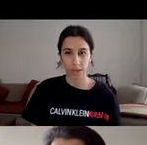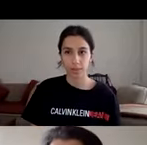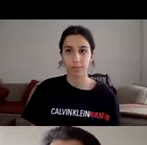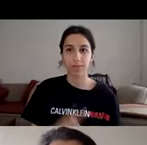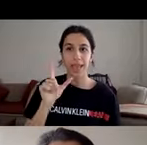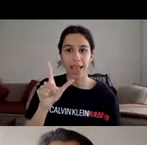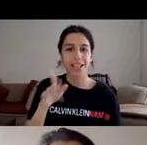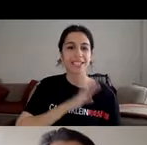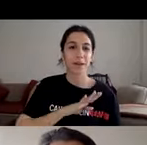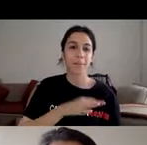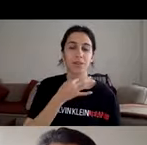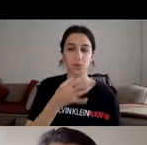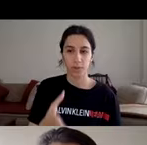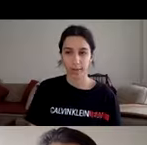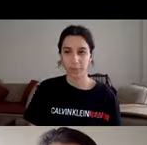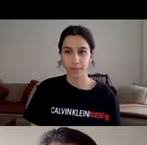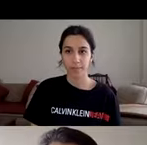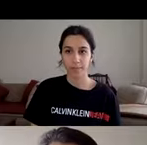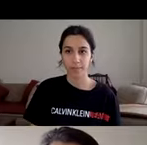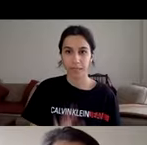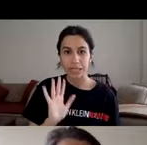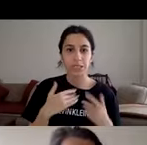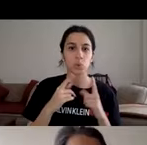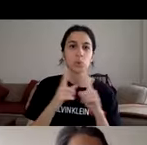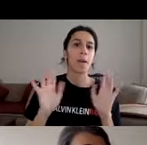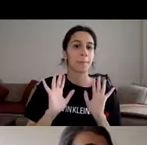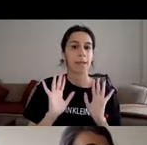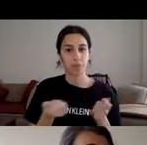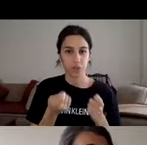ilginiz ve sabrınız için. Umarım çok uzatmamışımdır.